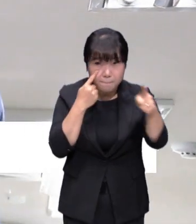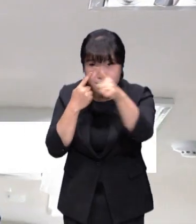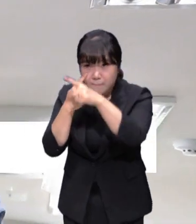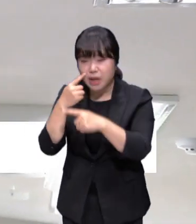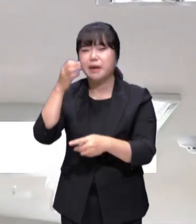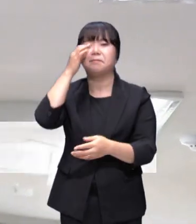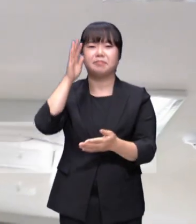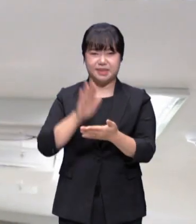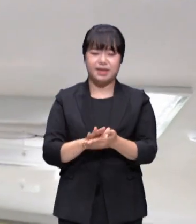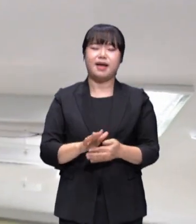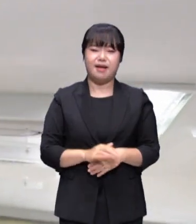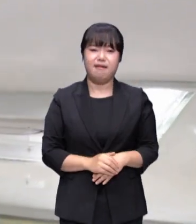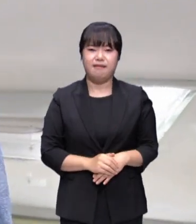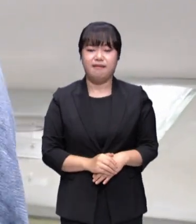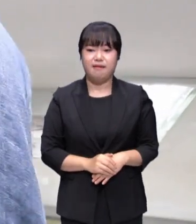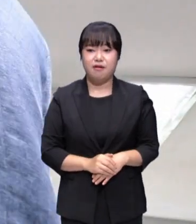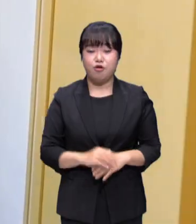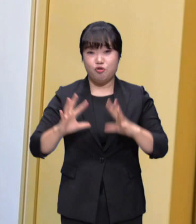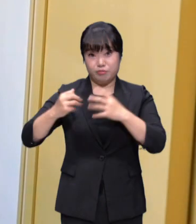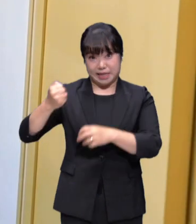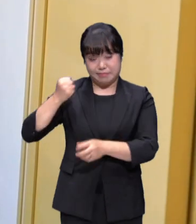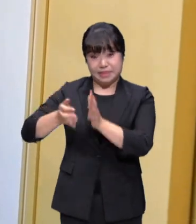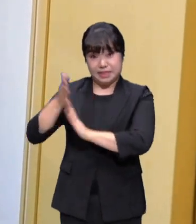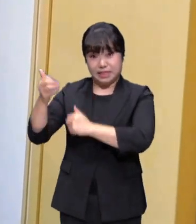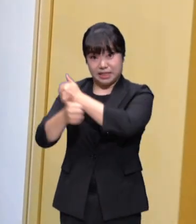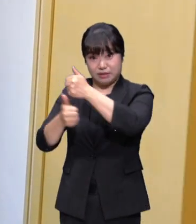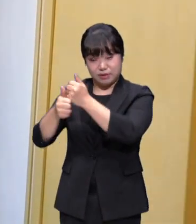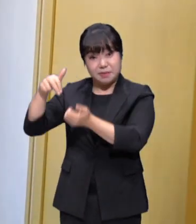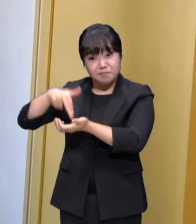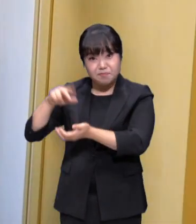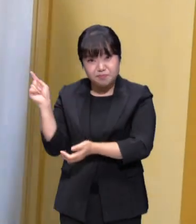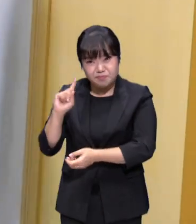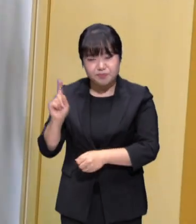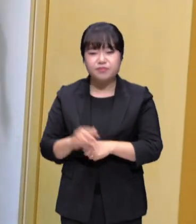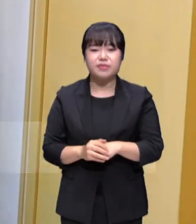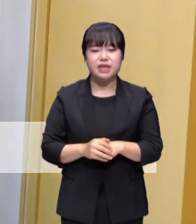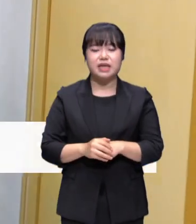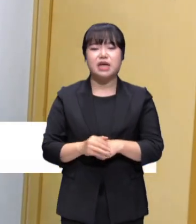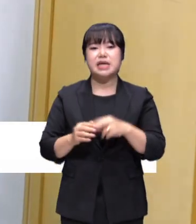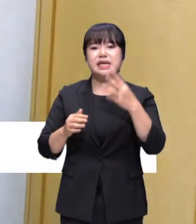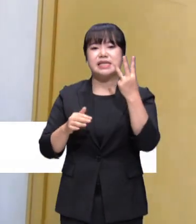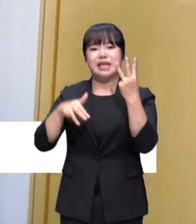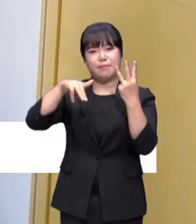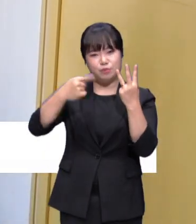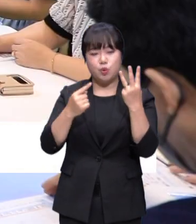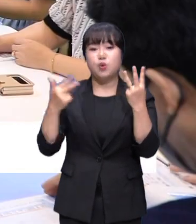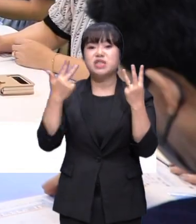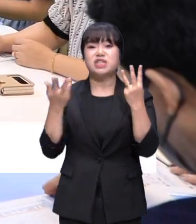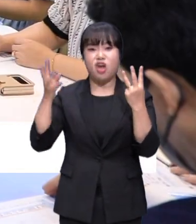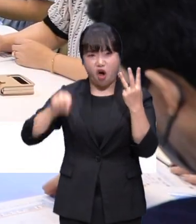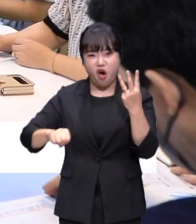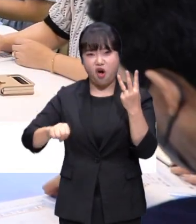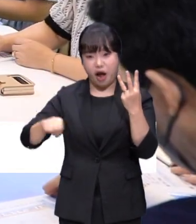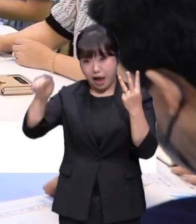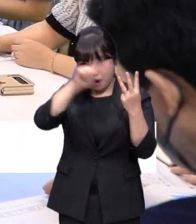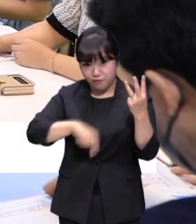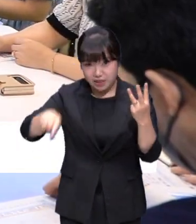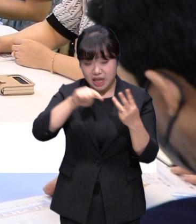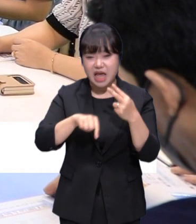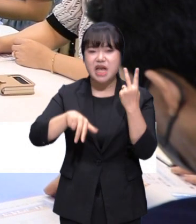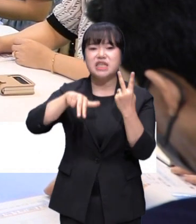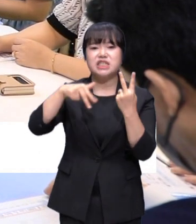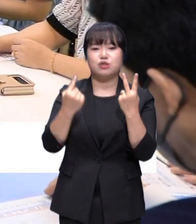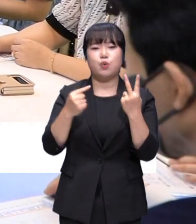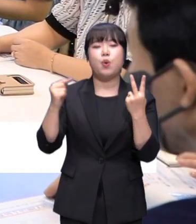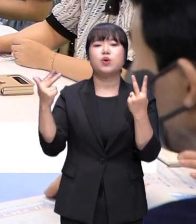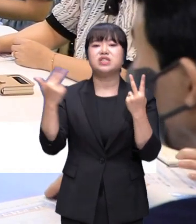눈으로 확인했습니다. 국민의힘 시의원들은 교육청 추경 예산 3조 7천억 가운데 2조 7천억을 기금으로